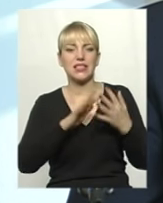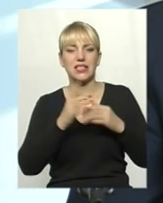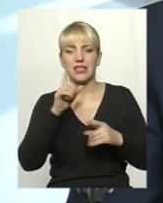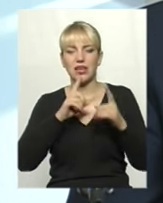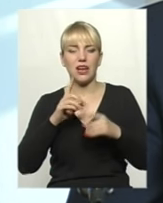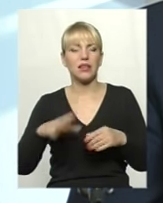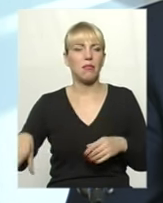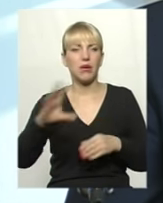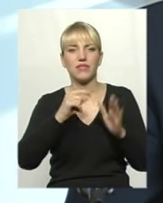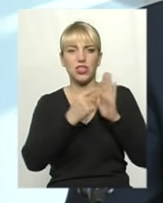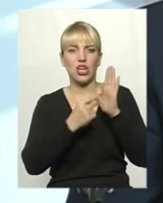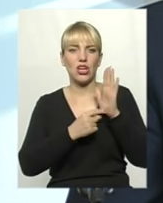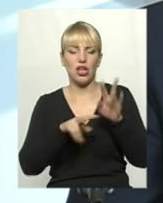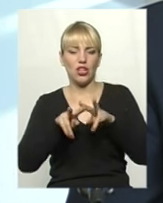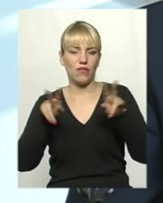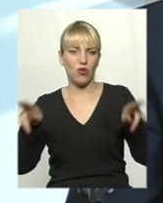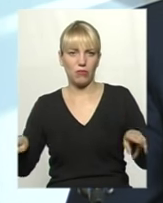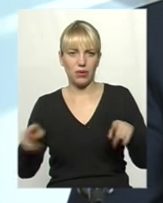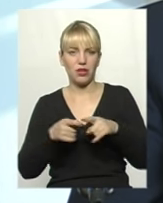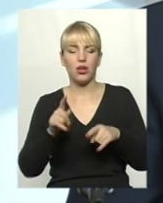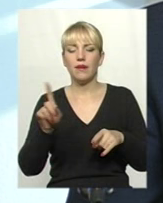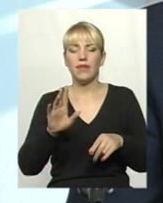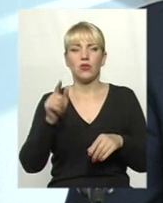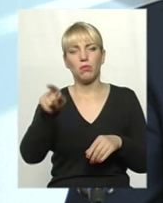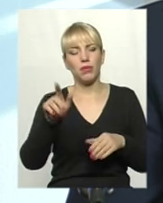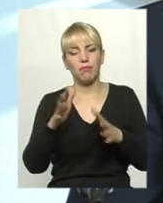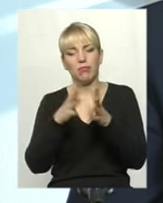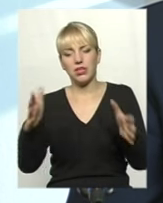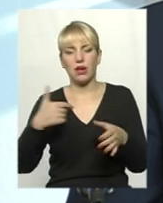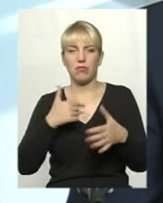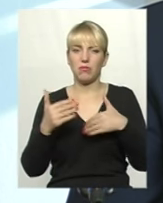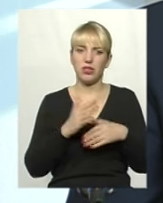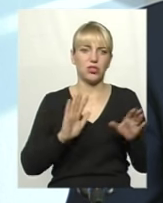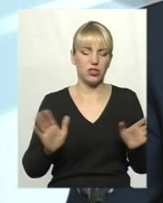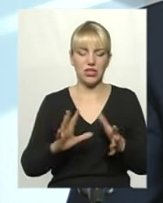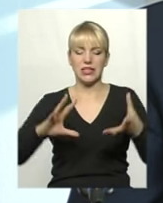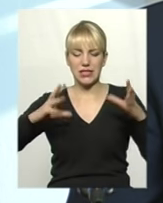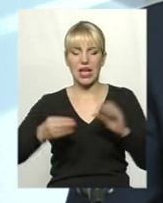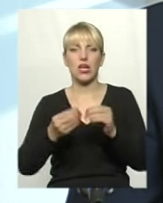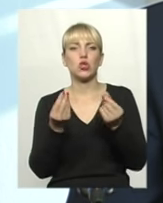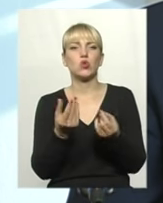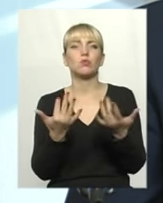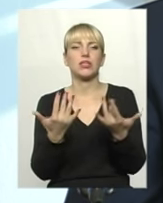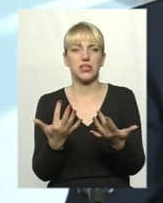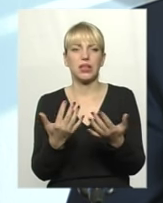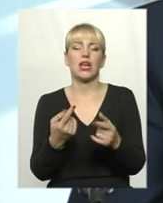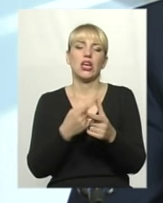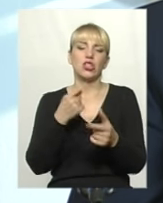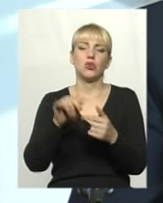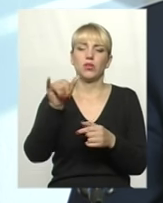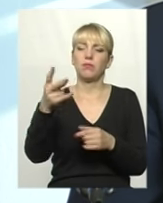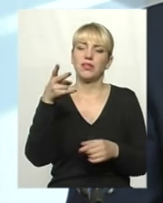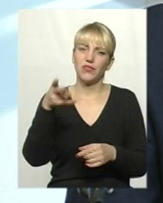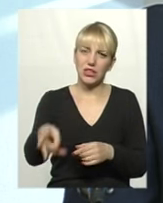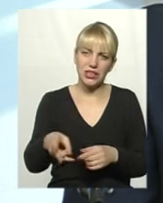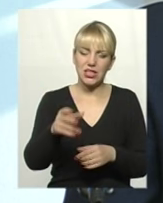розподілили кошти рівномірно. Не, що тобі більше, тобі менше. От є загальна сума і загальні суми. Чи тобто в тебе 2000